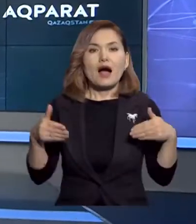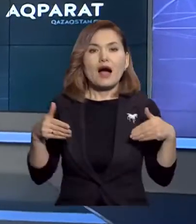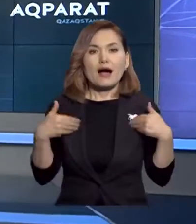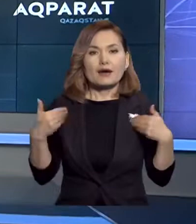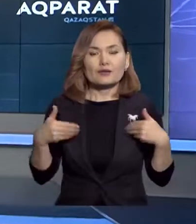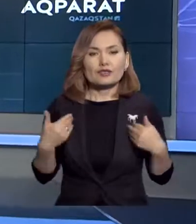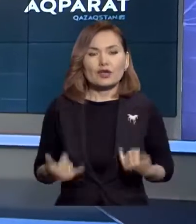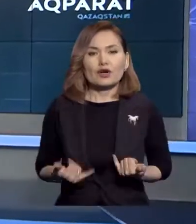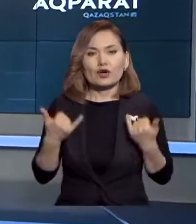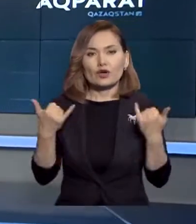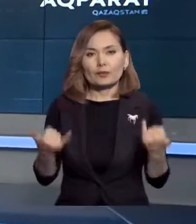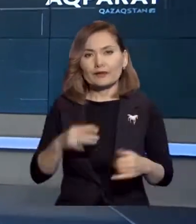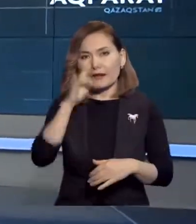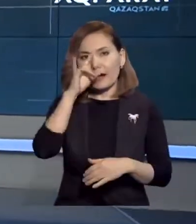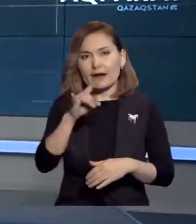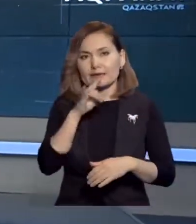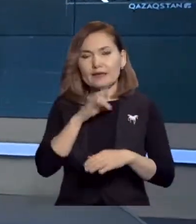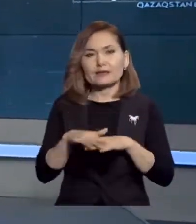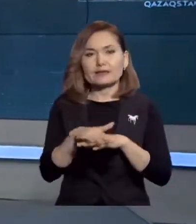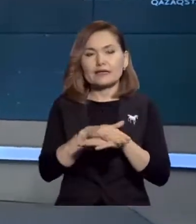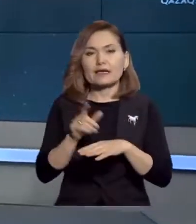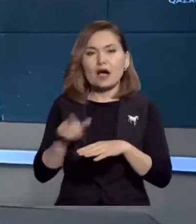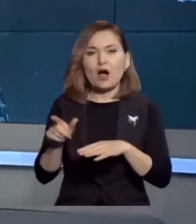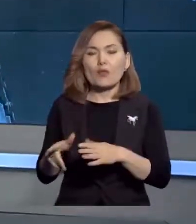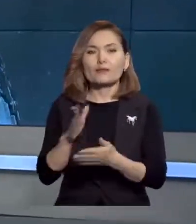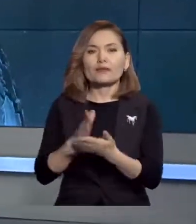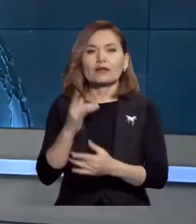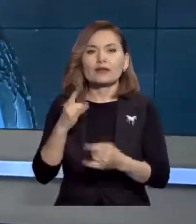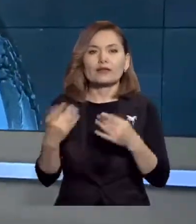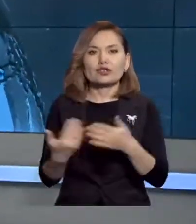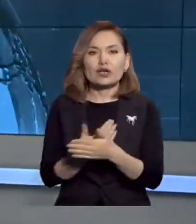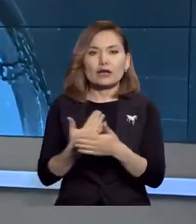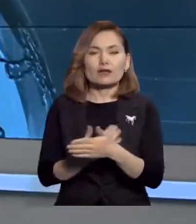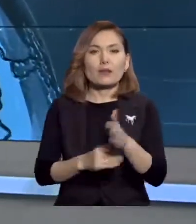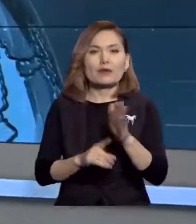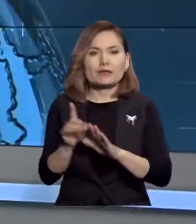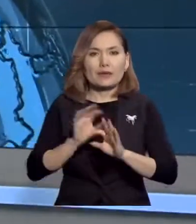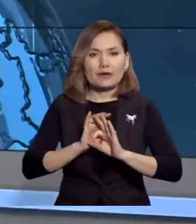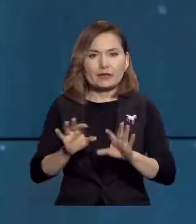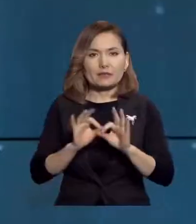Ұлттық арнаның тікелей эфирінде ақпарат, студияда Алла Гаврина, сурд аудармада әріптесім Самал Нұрым, армысыздар.